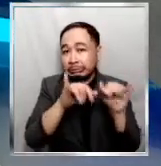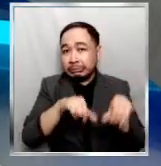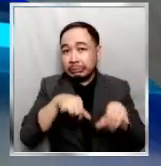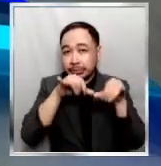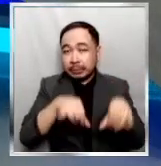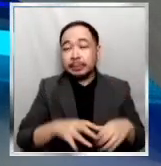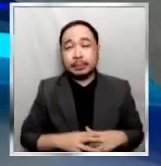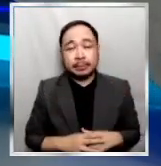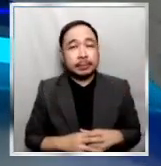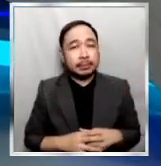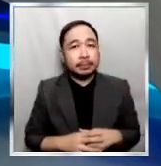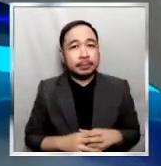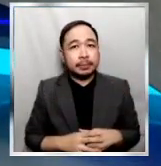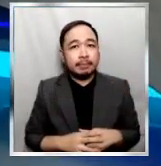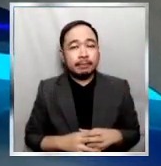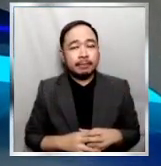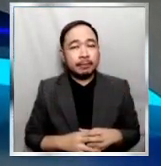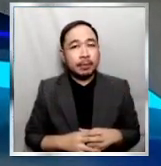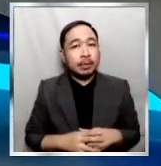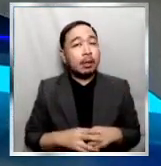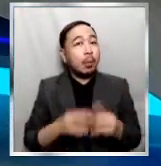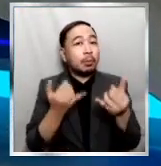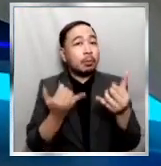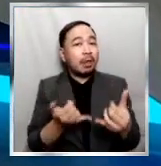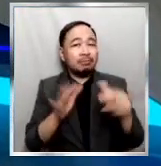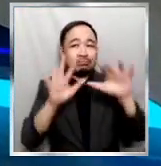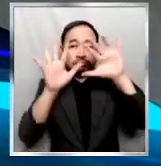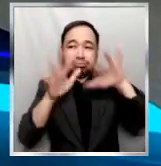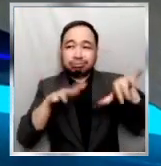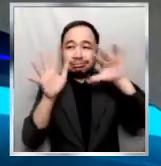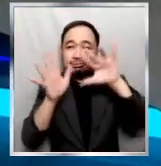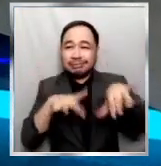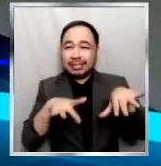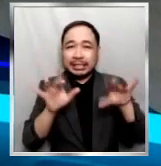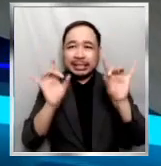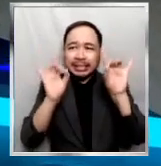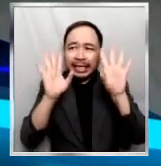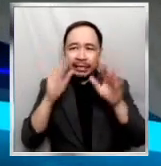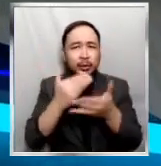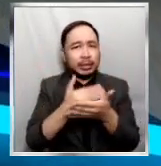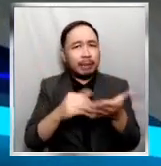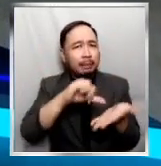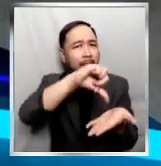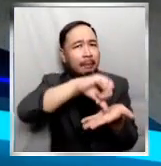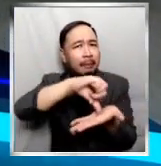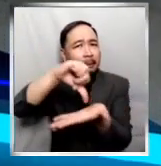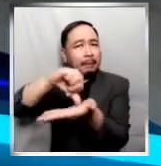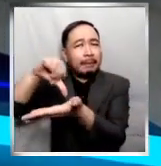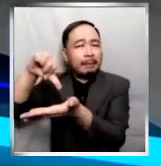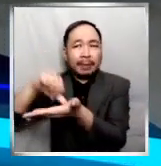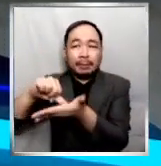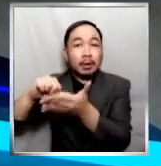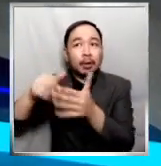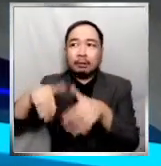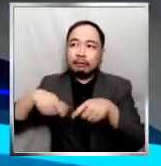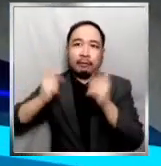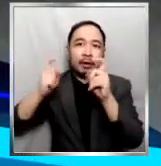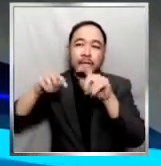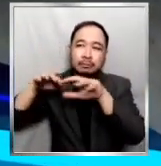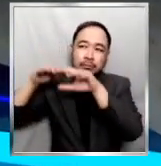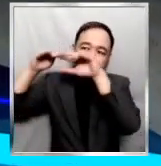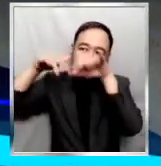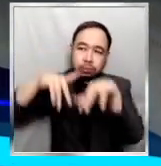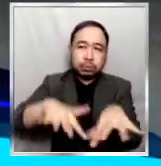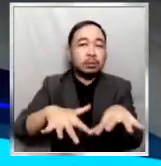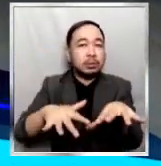Lubhang delikado ngayong tagulan ang mga lugar na biglang binabaha at rinagragasa tuwing umuulan. Tubig po yan, tubig ulan,